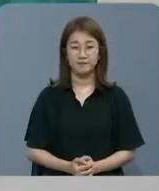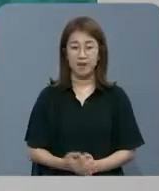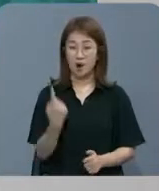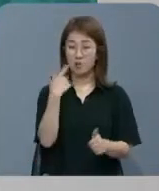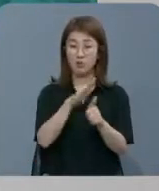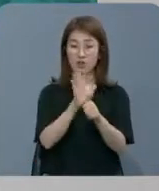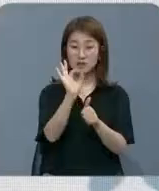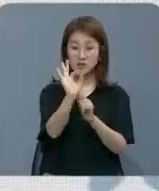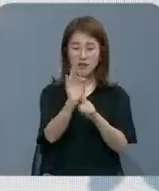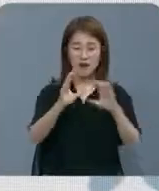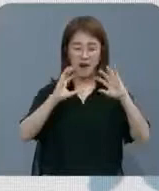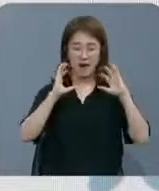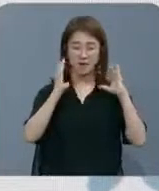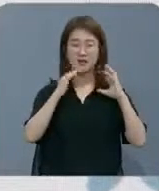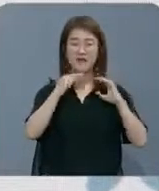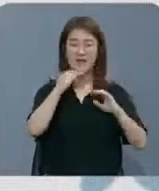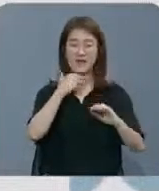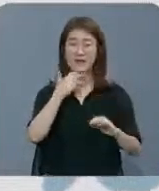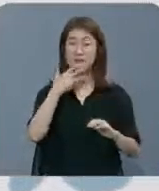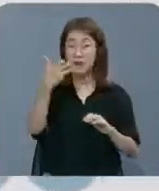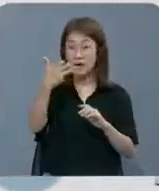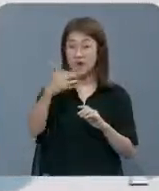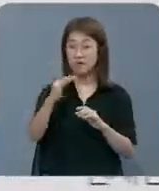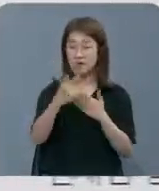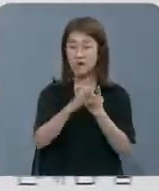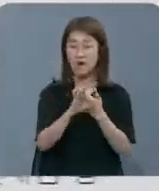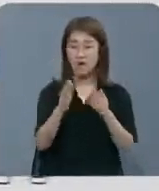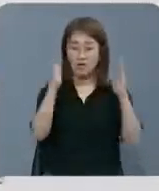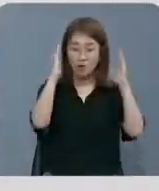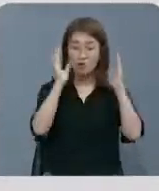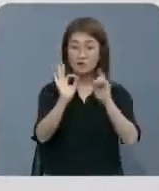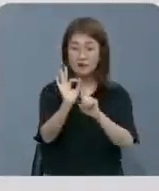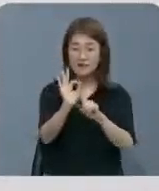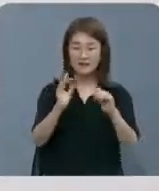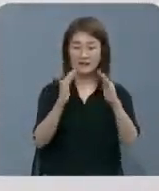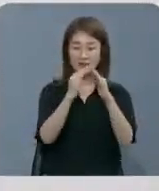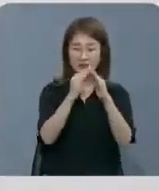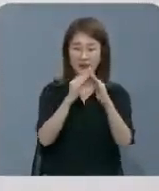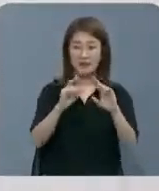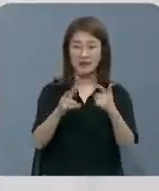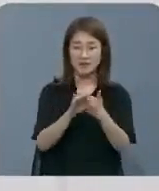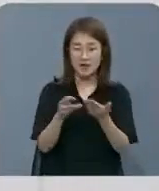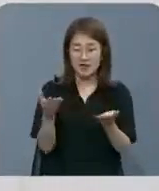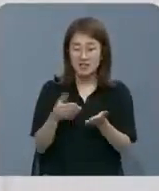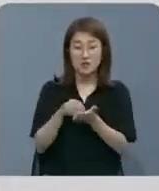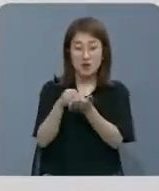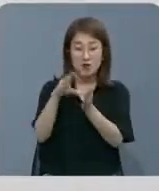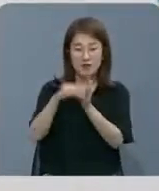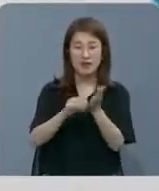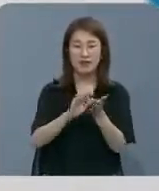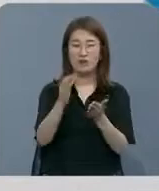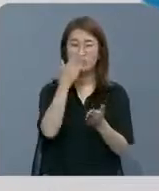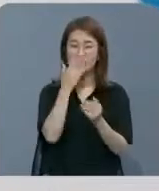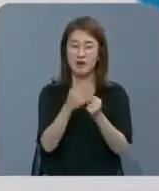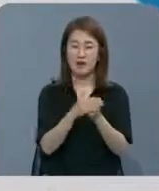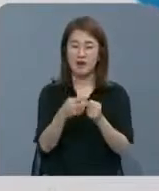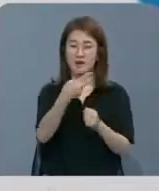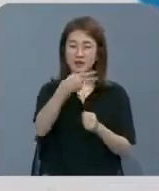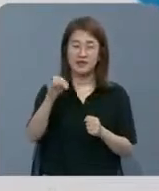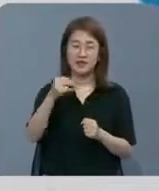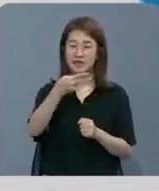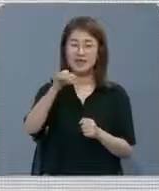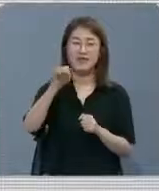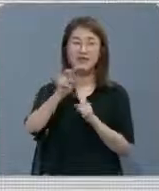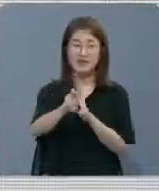후원금은 아동이 만 18살이 되면 학비나 취업, 주거 비용에 쓸 수 있습니다. 제주에서 디딤시아